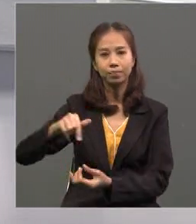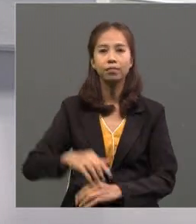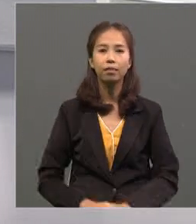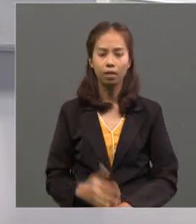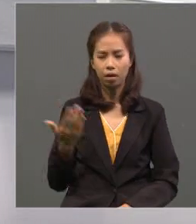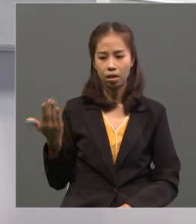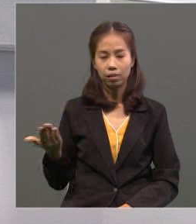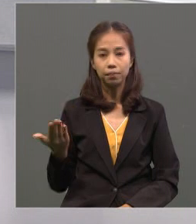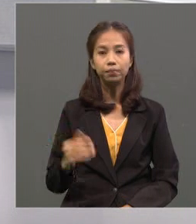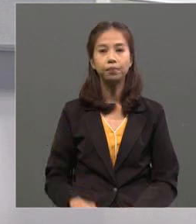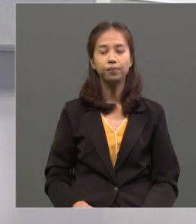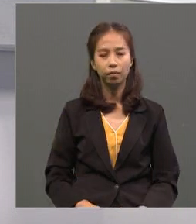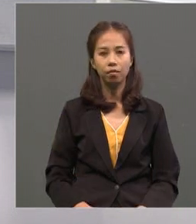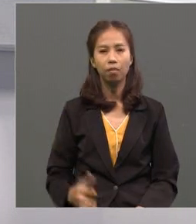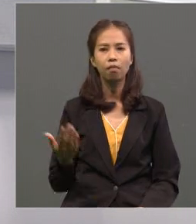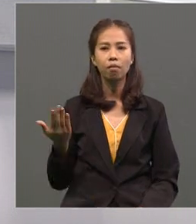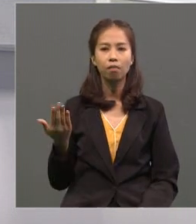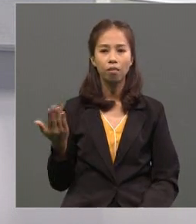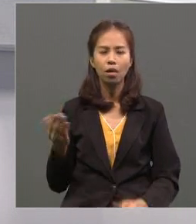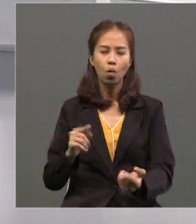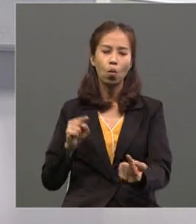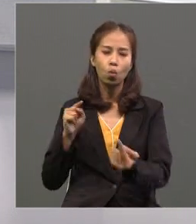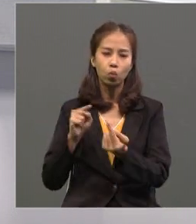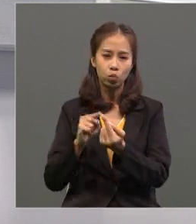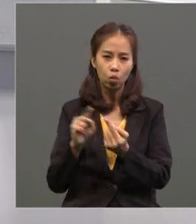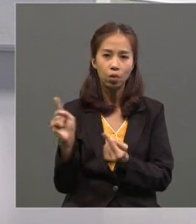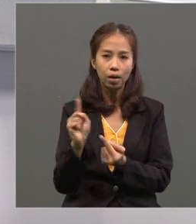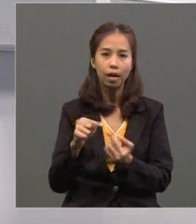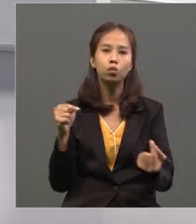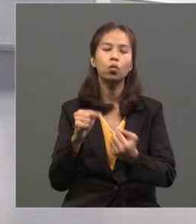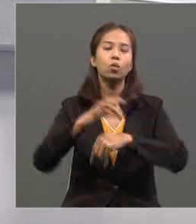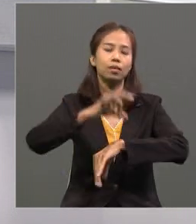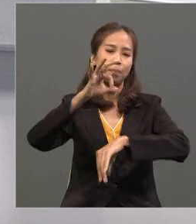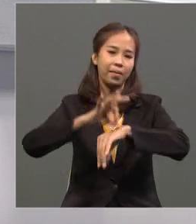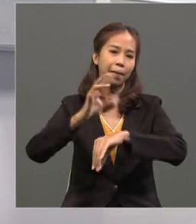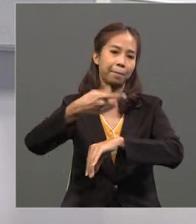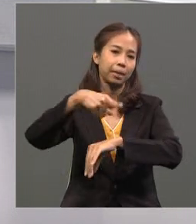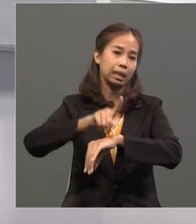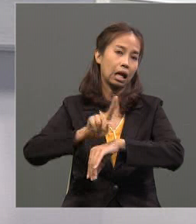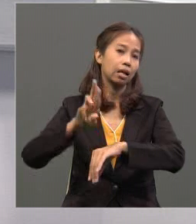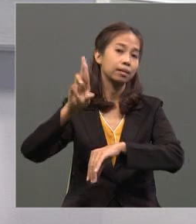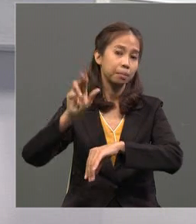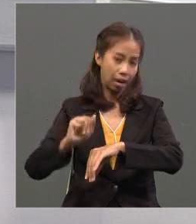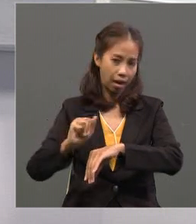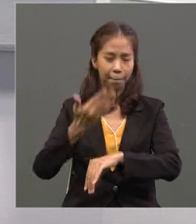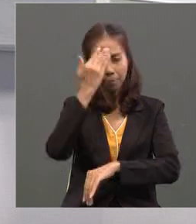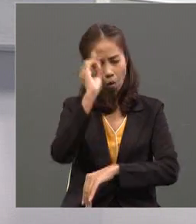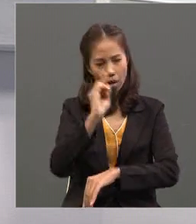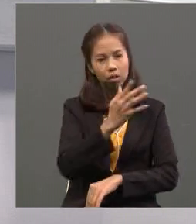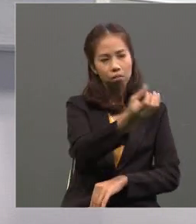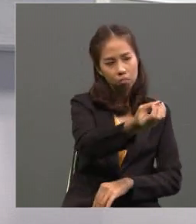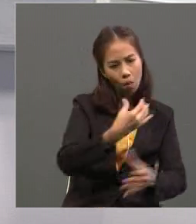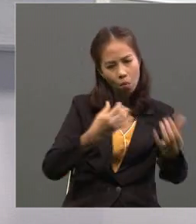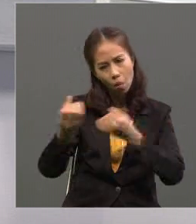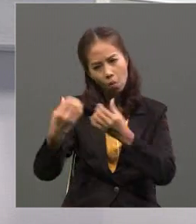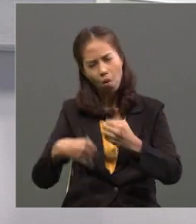อย่ทอาจาร์บอก อันนี้ น่จะเป็อีกหนึ่ทาง แนวทาง ทางออก สำรบกระแหนงประทานสภาษานะเพราหๆ คนเขาก็ให้ความเห็นมาแล้ว ทาง